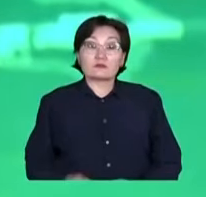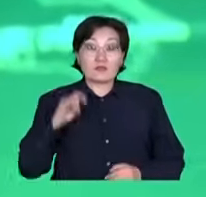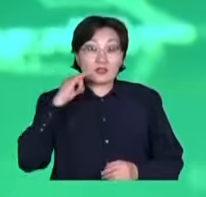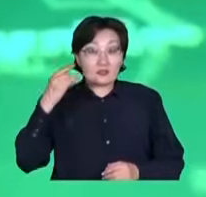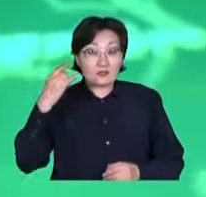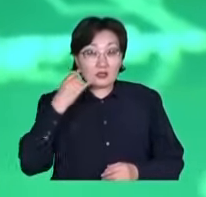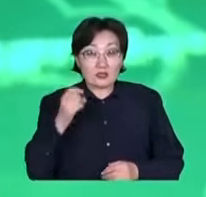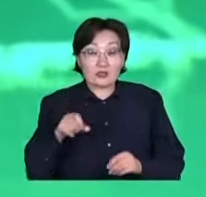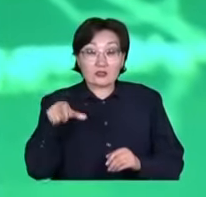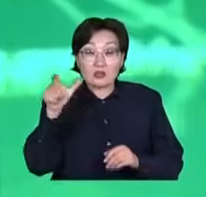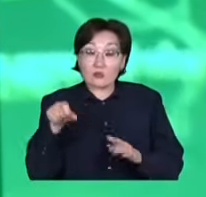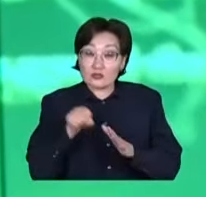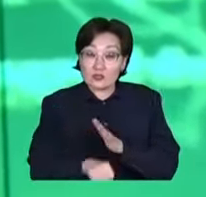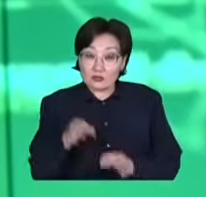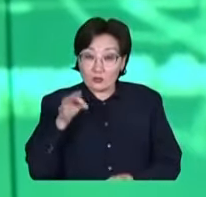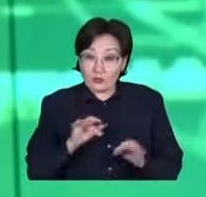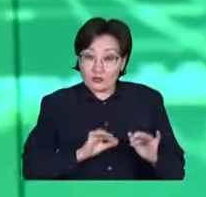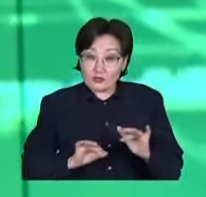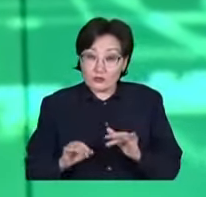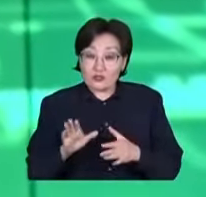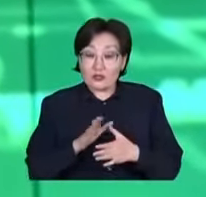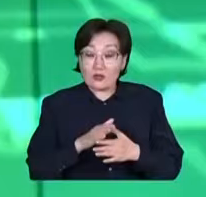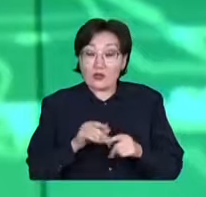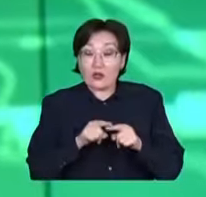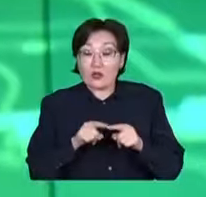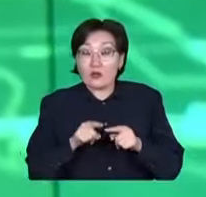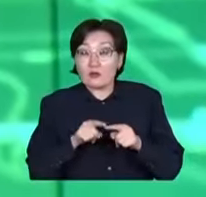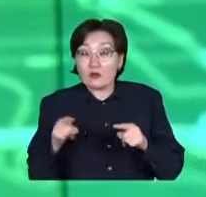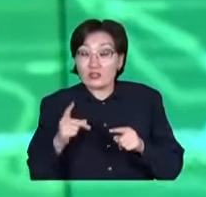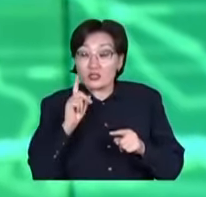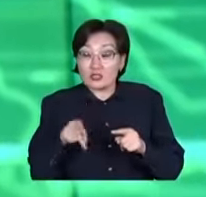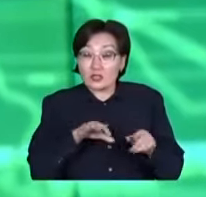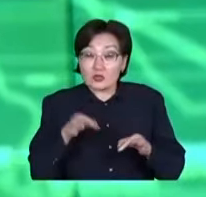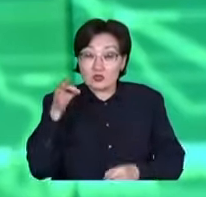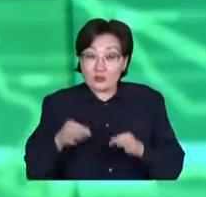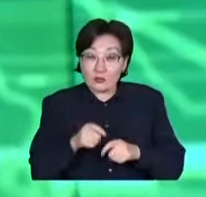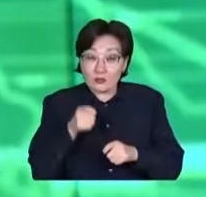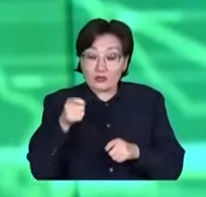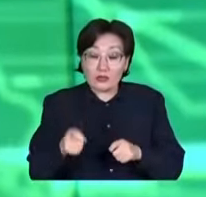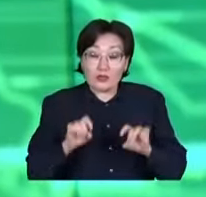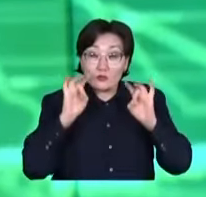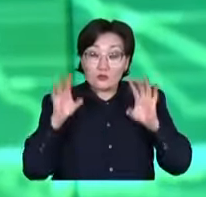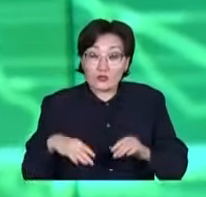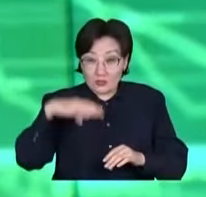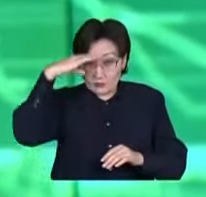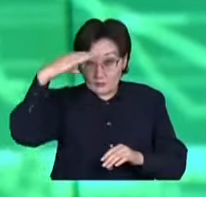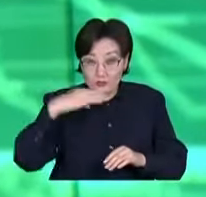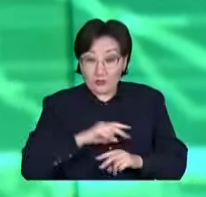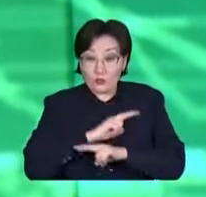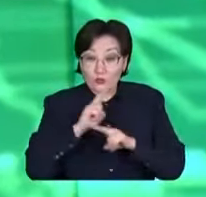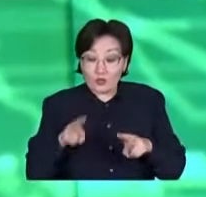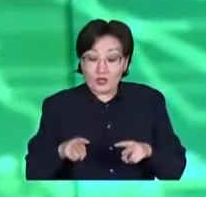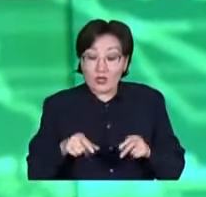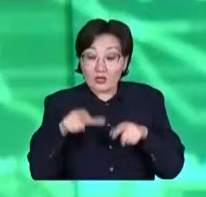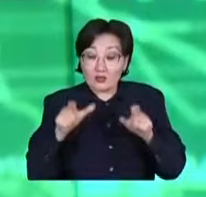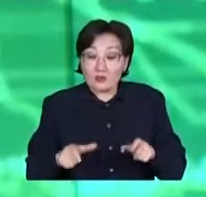Павлодарда кісі өліміне қатысты қылмыстығы сарада бір жылы өтсе де сотқа жетпеген, қапыда әкесінен айырылған азаматтар істің әділ тексерілуін